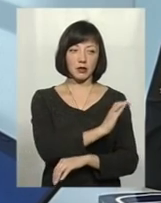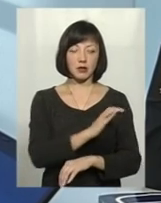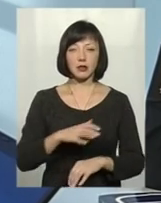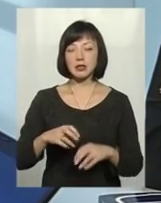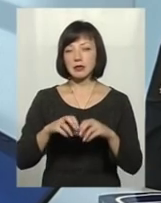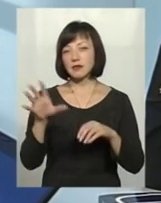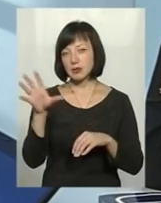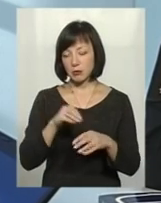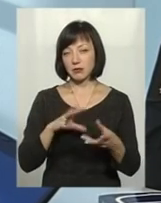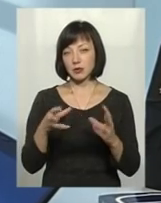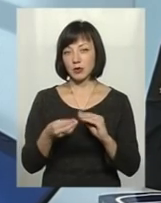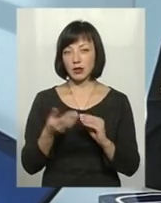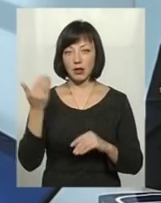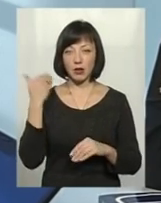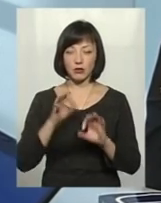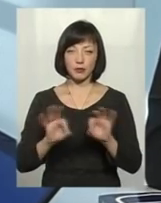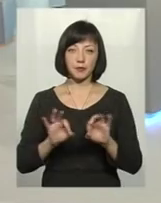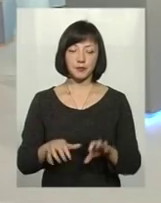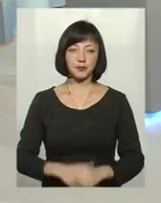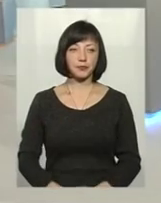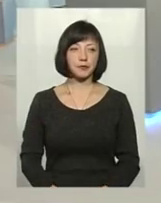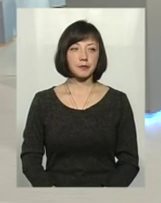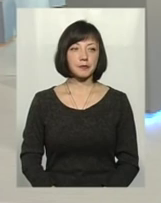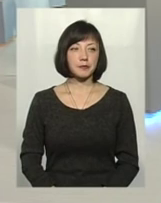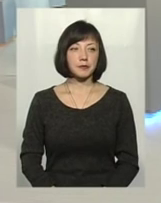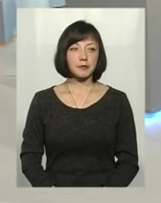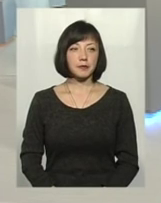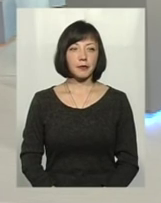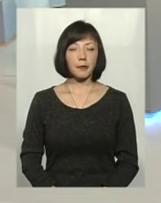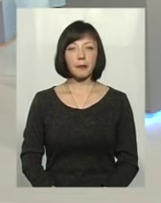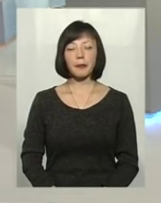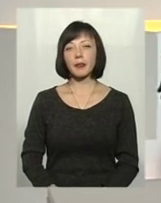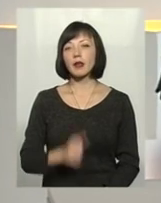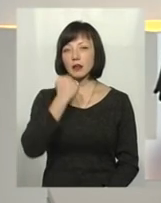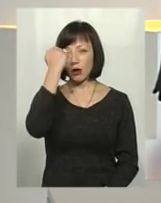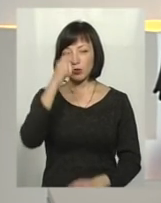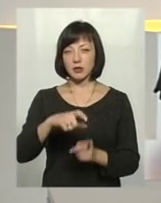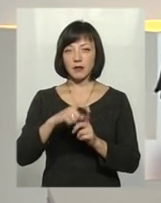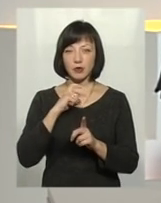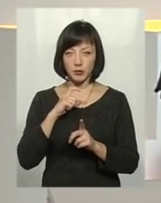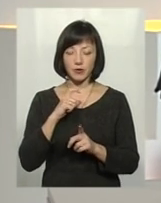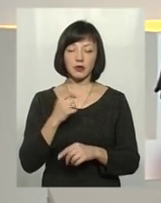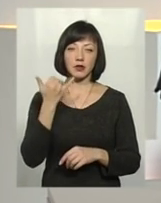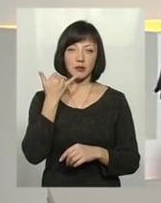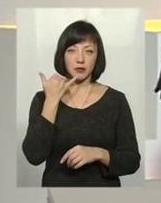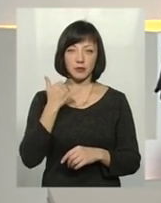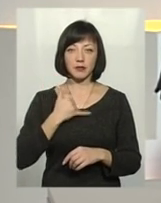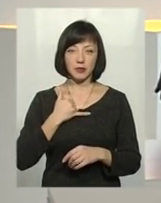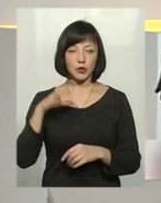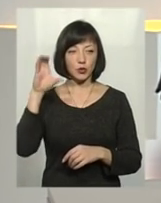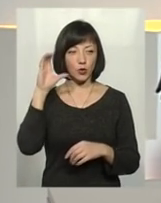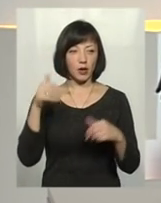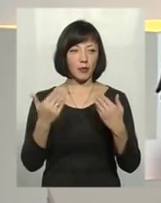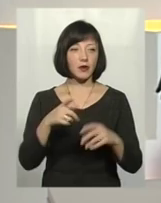з всіма наслідками, які я перед цим говорив. Про які ми раніше говорили. Дякую за відповідь. 61 90 60. Слухаємо